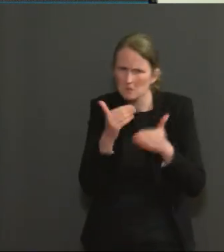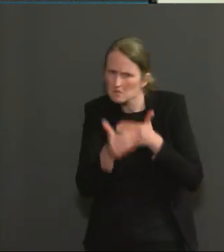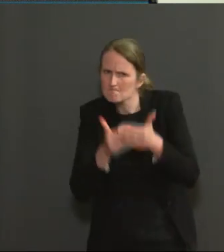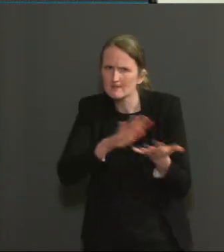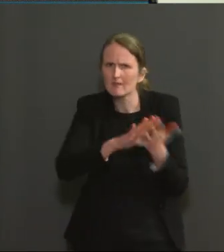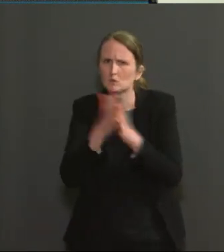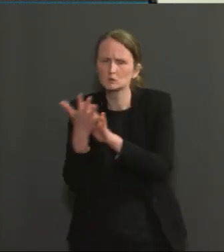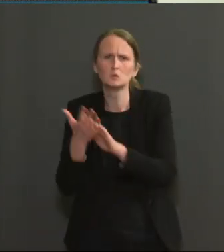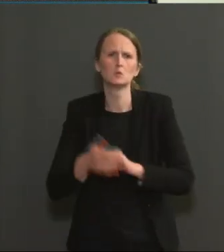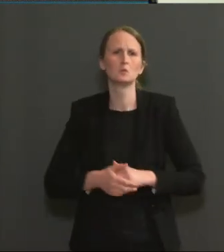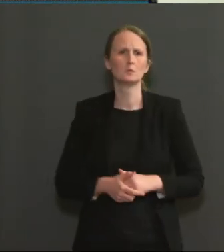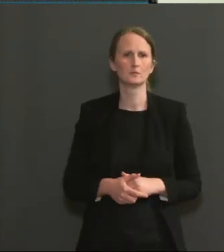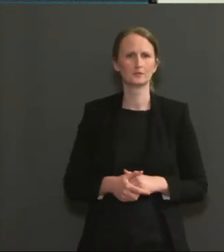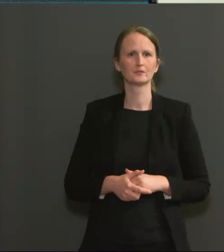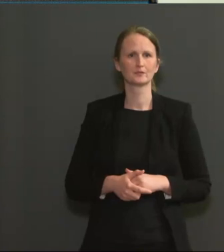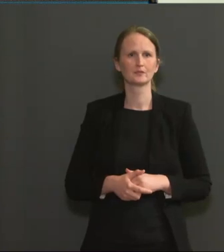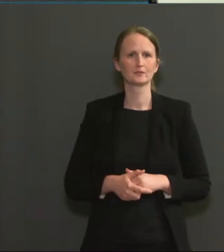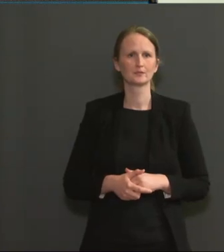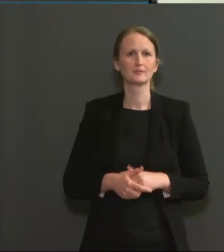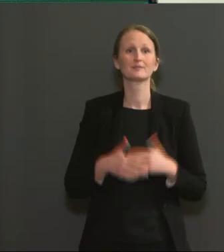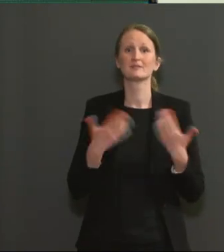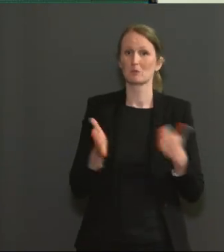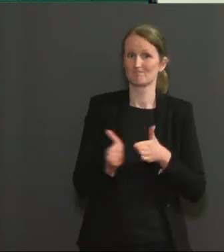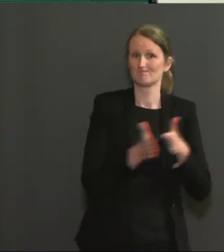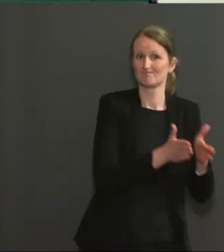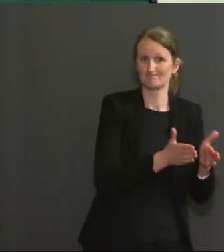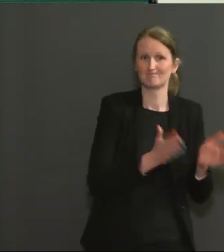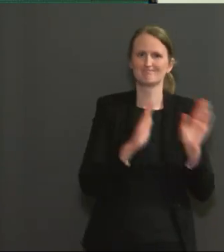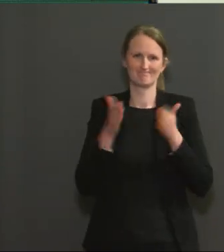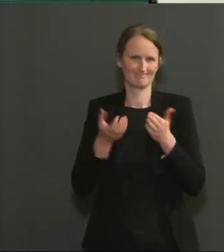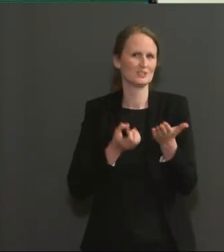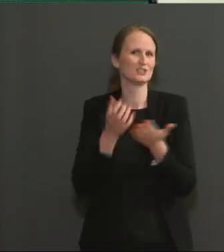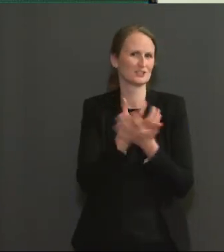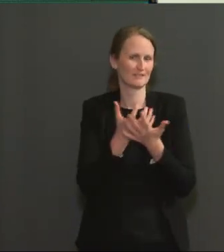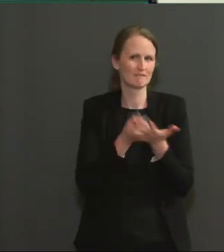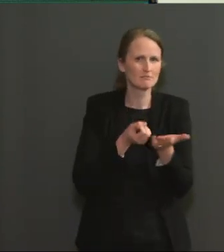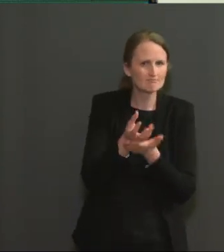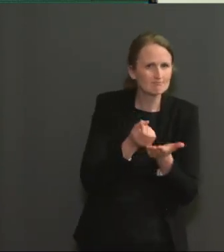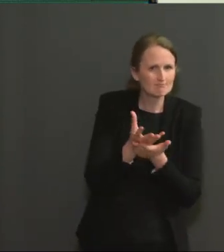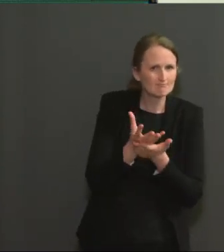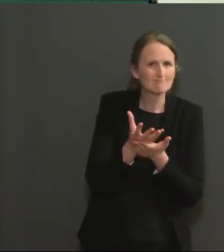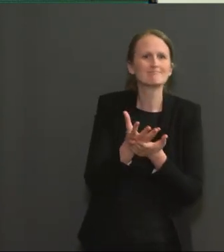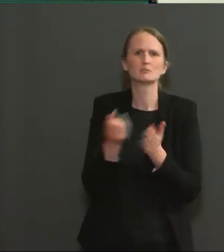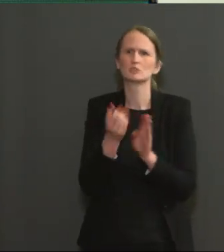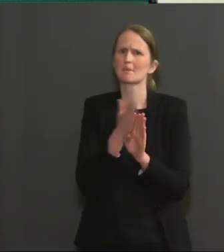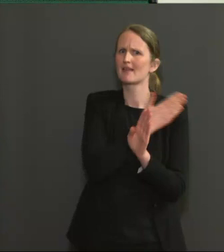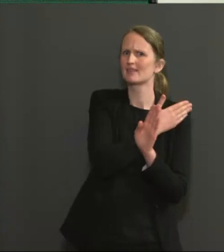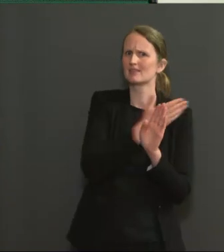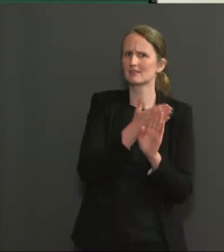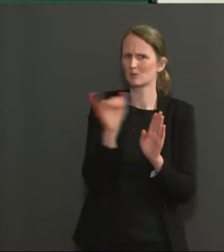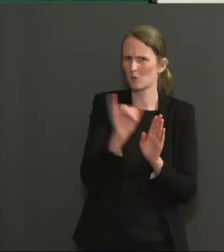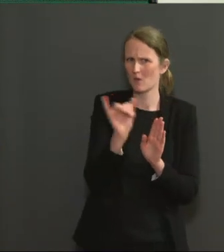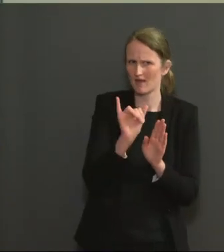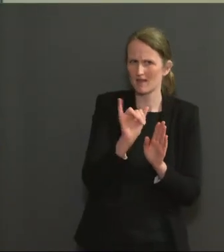entrons dans le vif du sujet habituel les chiffres sur la semaine passée on a actuellement une moyenne